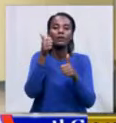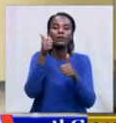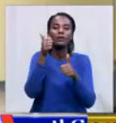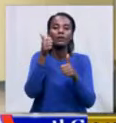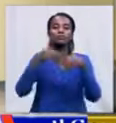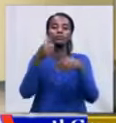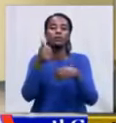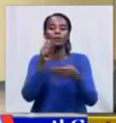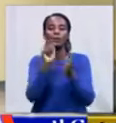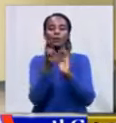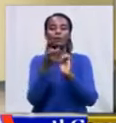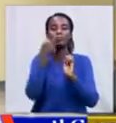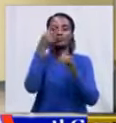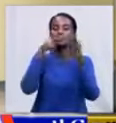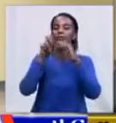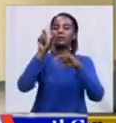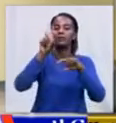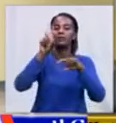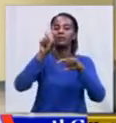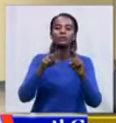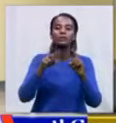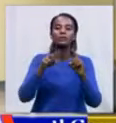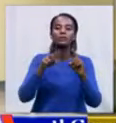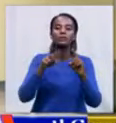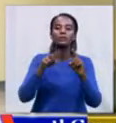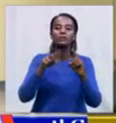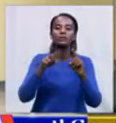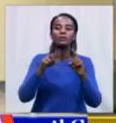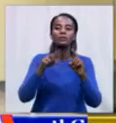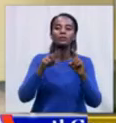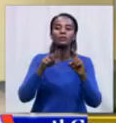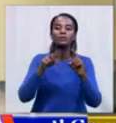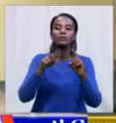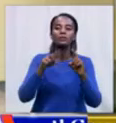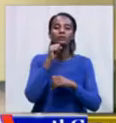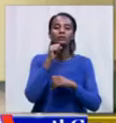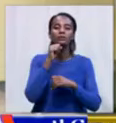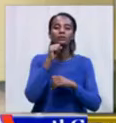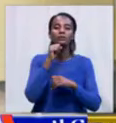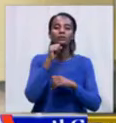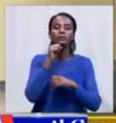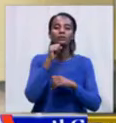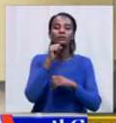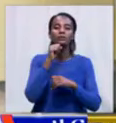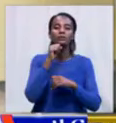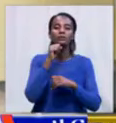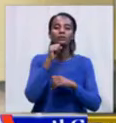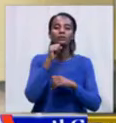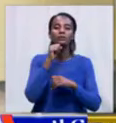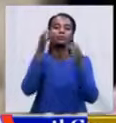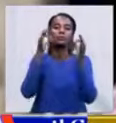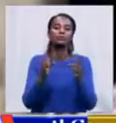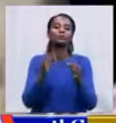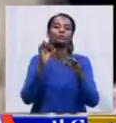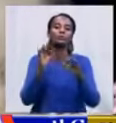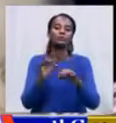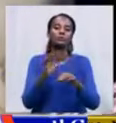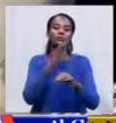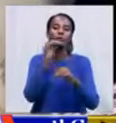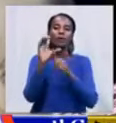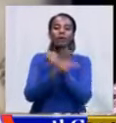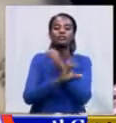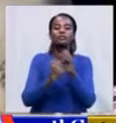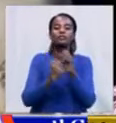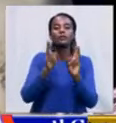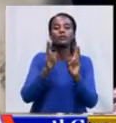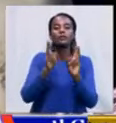ይሆናል ብዬ አመተንበይ አልችልም። እየተነበዩ ነው ያሉት። እኔ እንደነሱ አልተነበይም። ሂደቱና ጊዜው ሲደርስ የምንወስነው ውሳኔ ነው የሚሆነው። ሀገሪቱ ያስቸኳይ